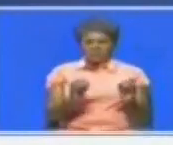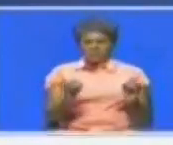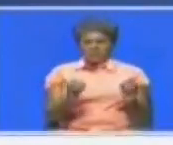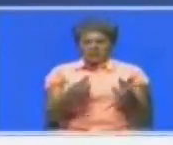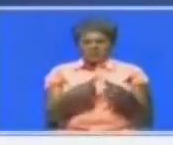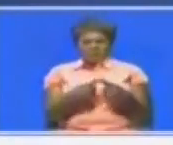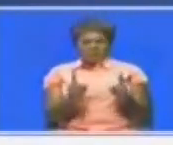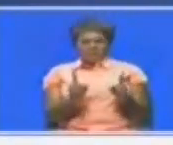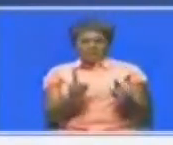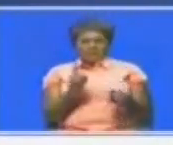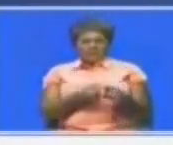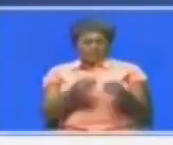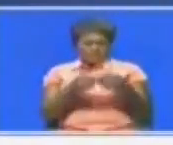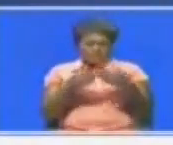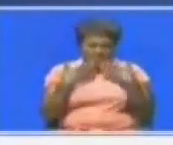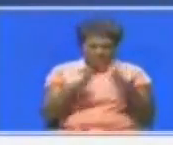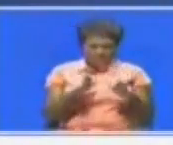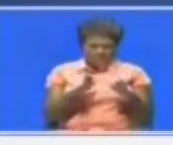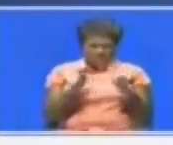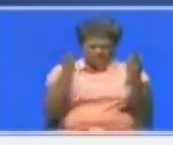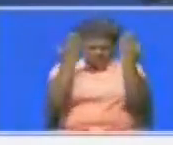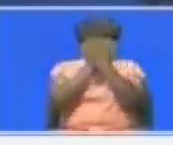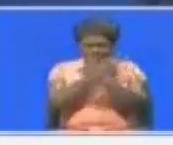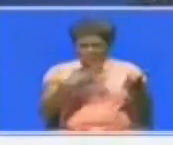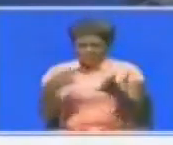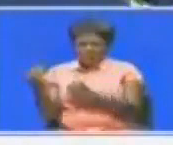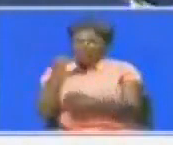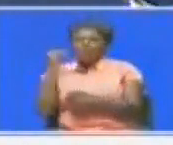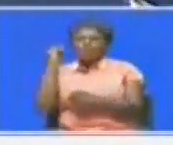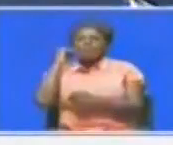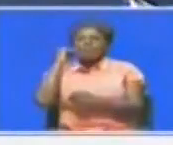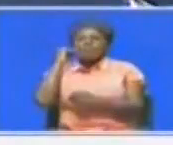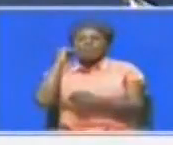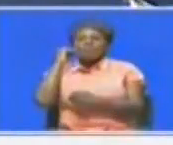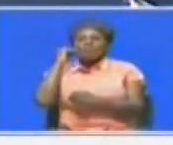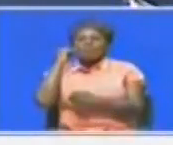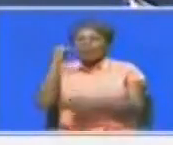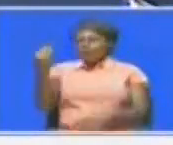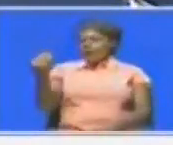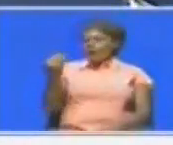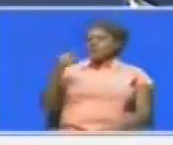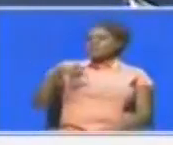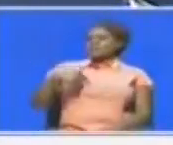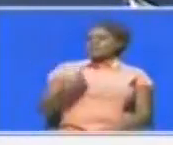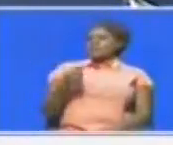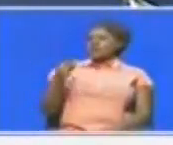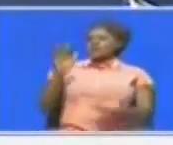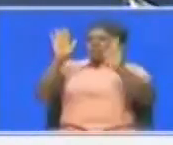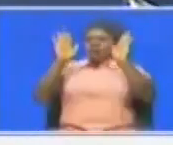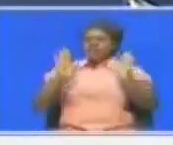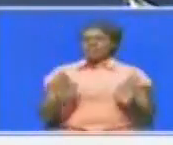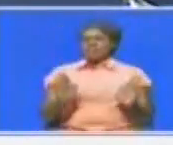nini, lakini mbona akimalizana na wewe hata kama ni saa 6 usiku bado akili namtuma kwa bibi yake. Kwa hivyo jiulize, are you worth